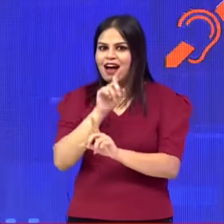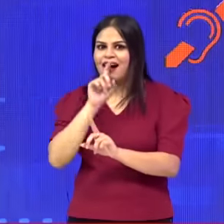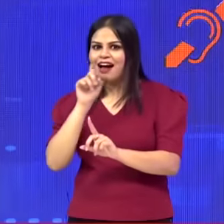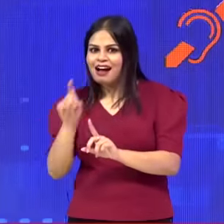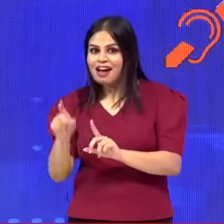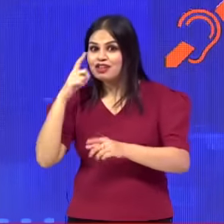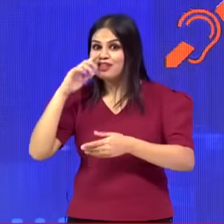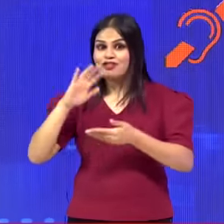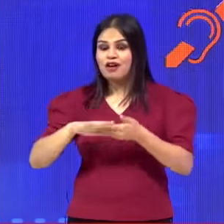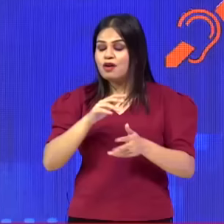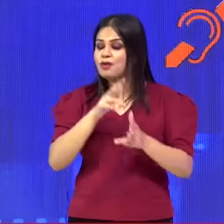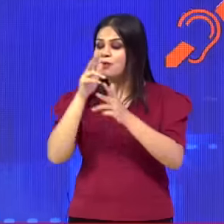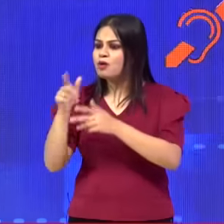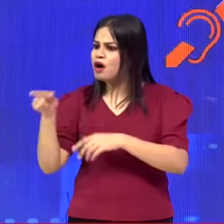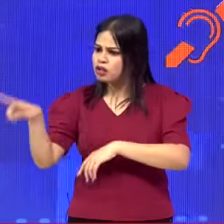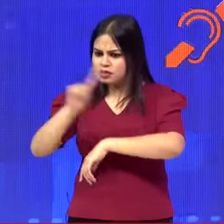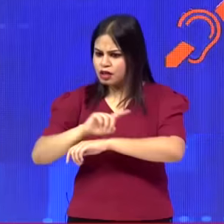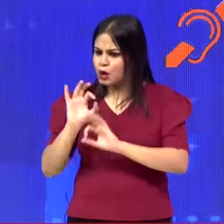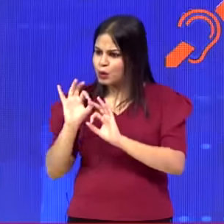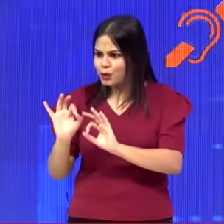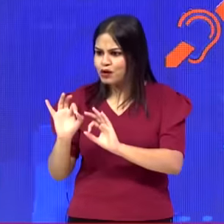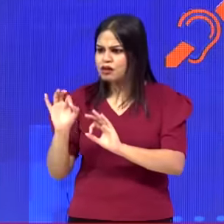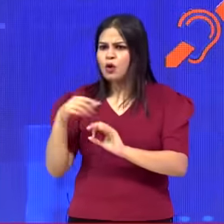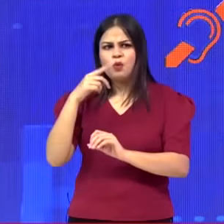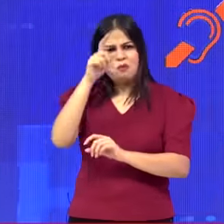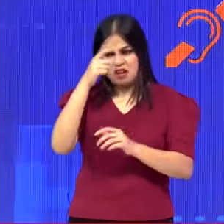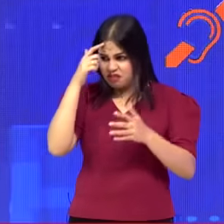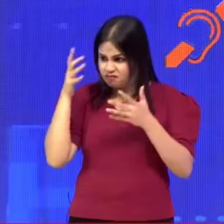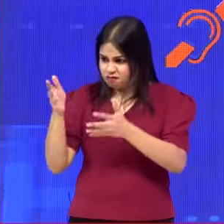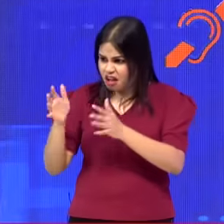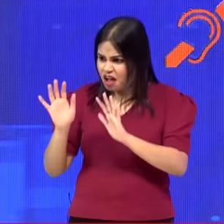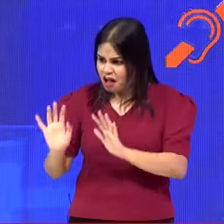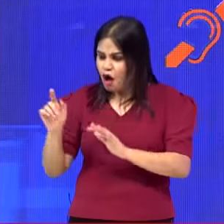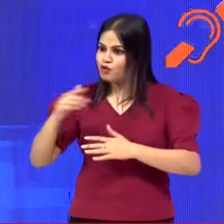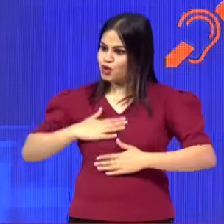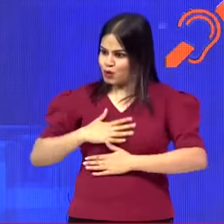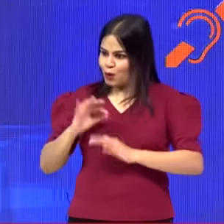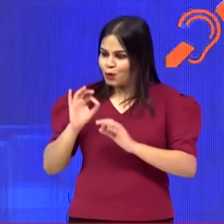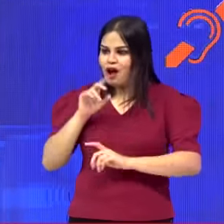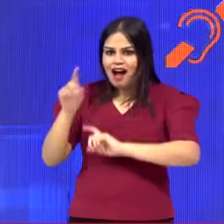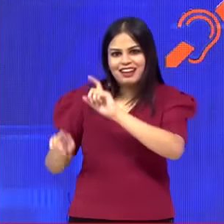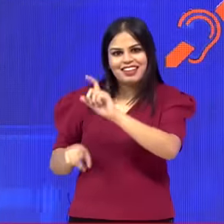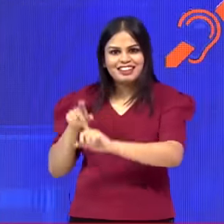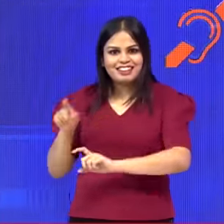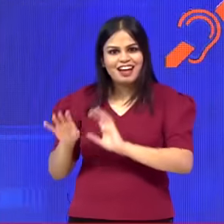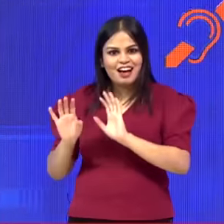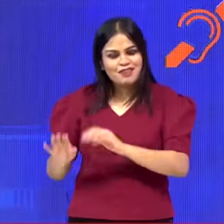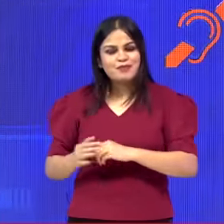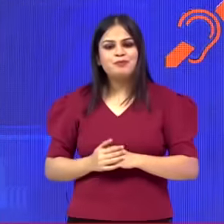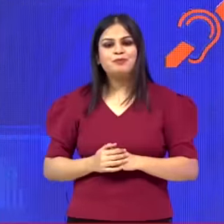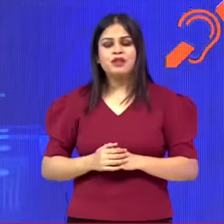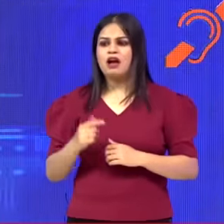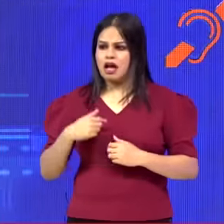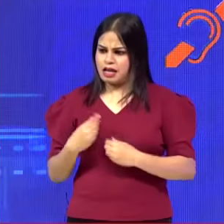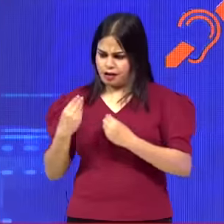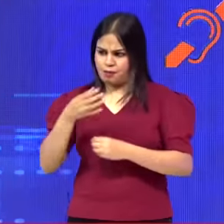योर वाइफ विल आस्क यू हाउ इज योर डे, डिड एनीवन इरिटेट यू, डिड यू हैव फन, यू आर टायर्ड, आई गेट